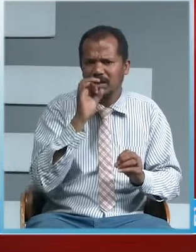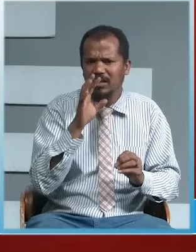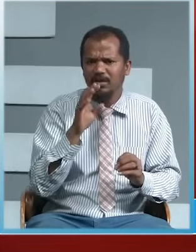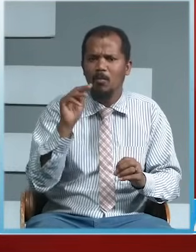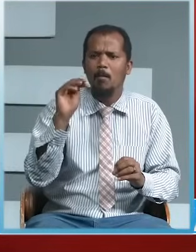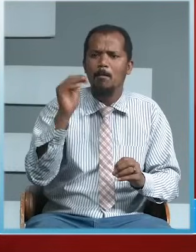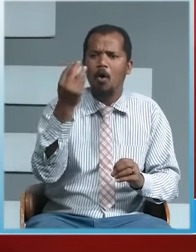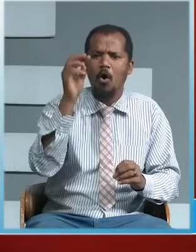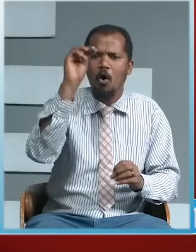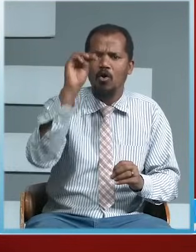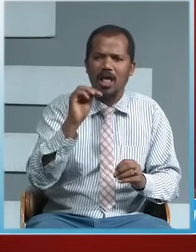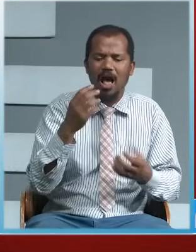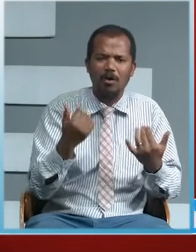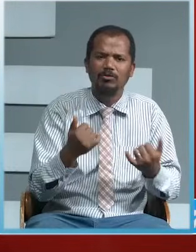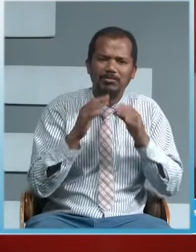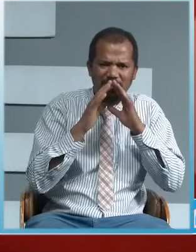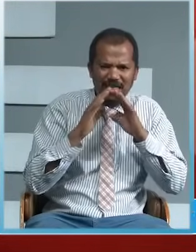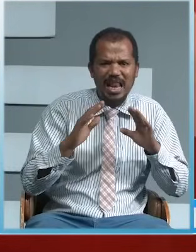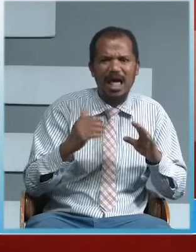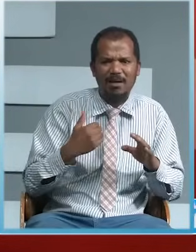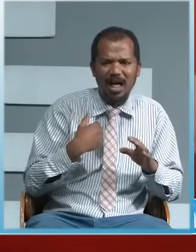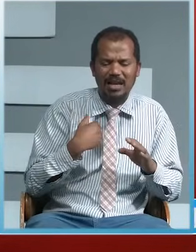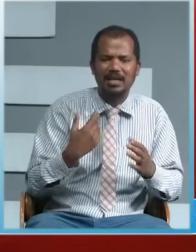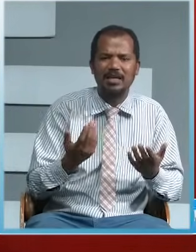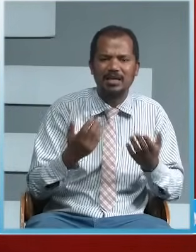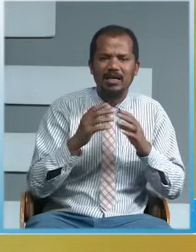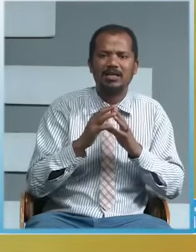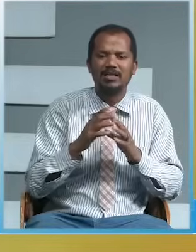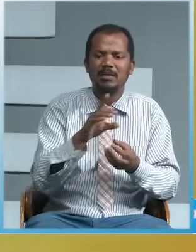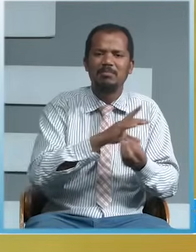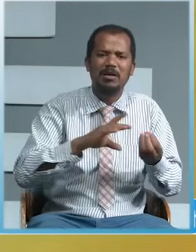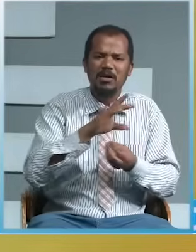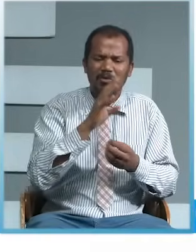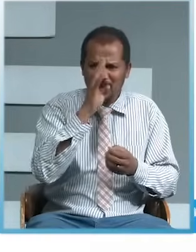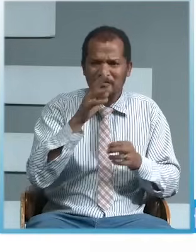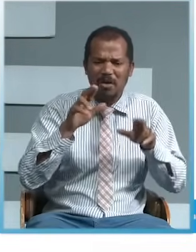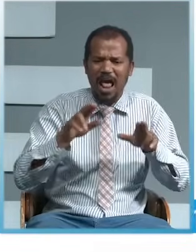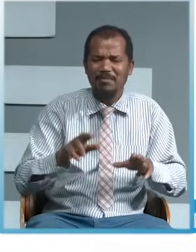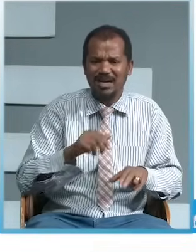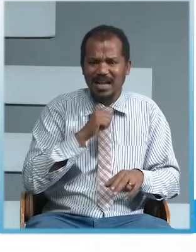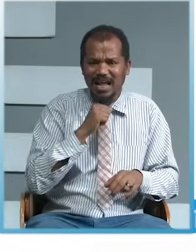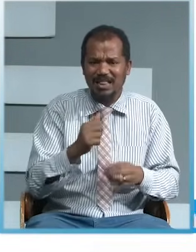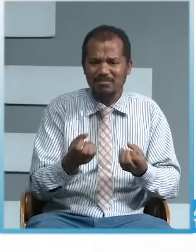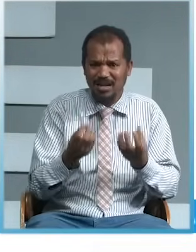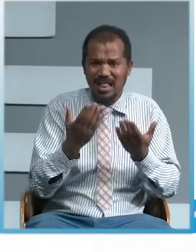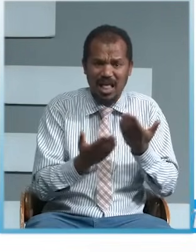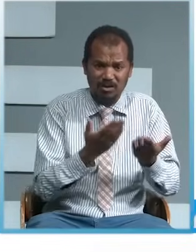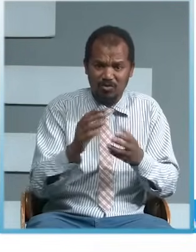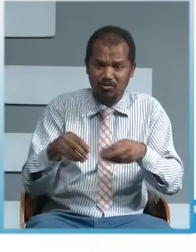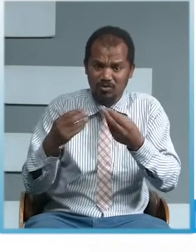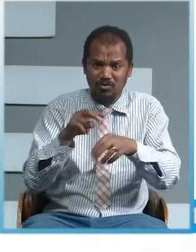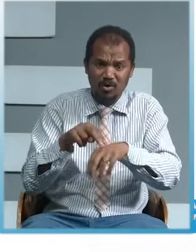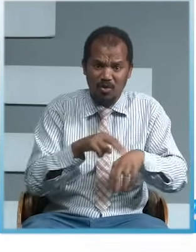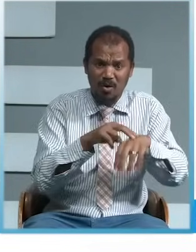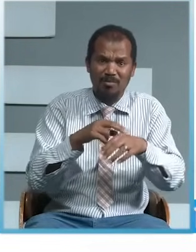ያው ሞጣ ላይ አንጻራዊ ሰላም አለ፣ ተረጋገጠ ነው። በክልሉ የተፈጠረው አለመረጋጋት በርካታ አገልግሎት